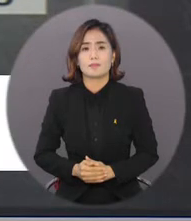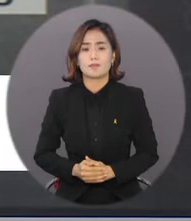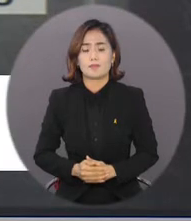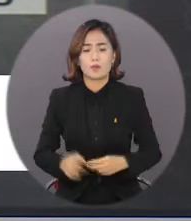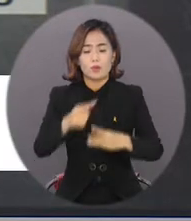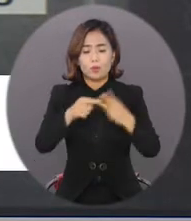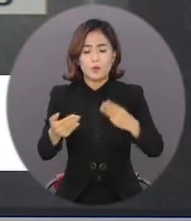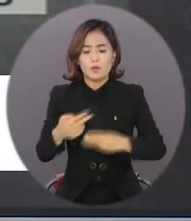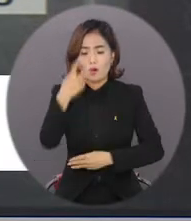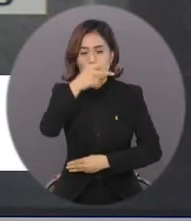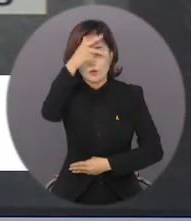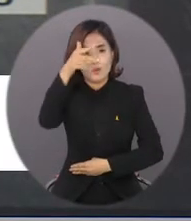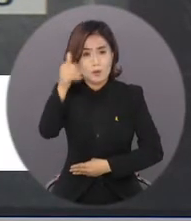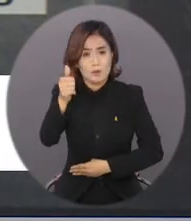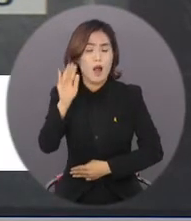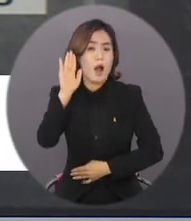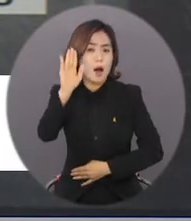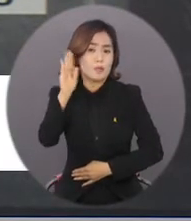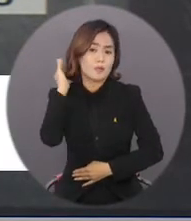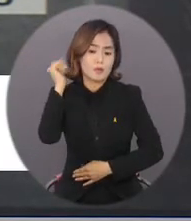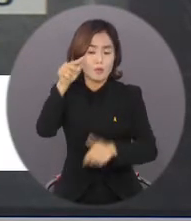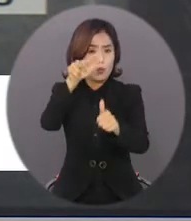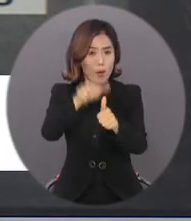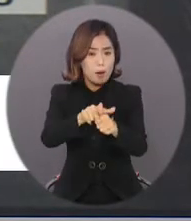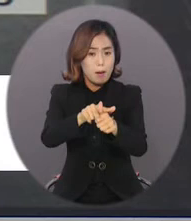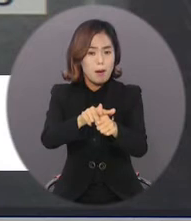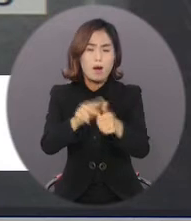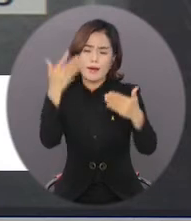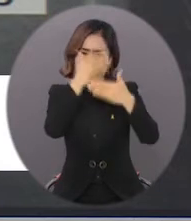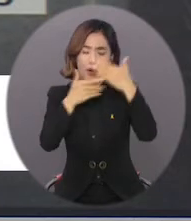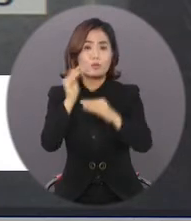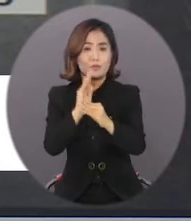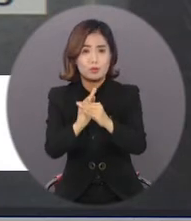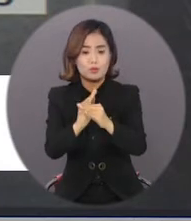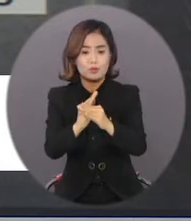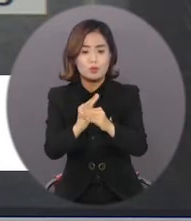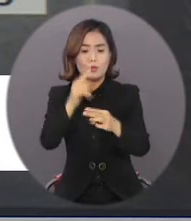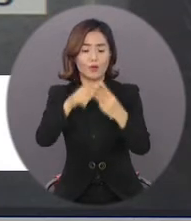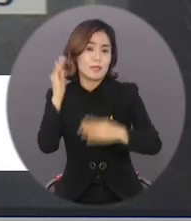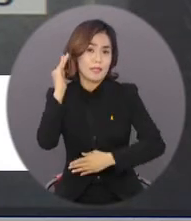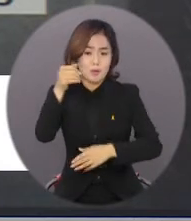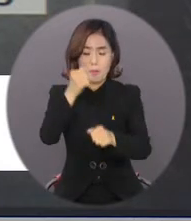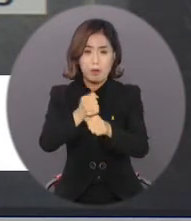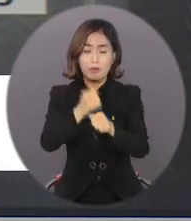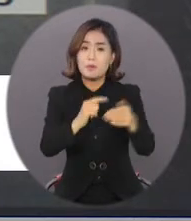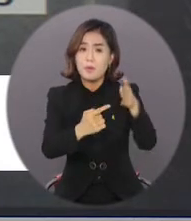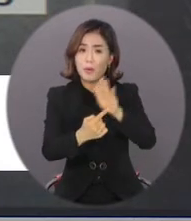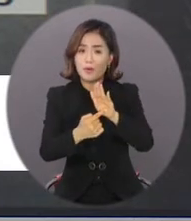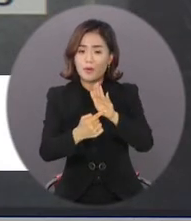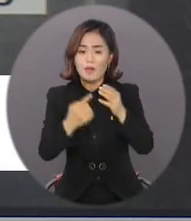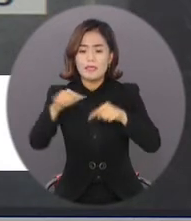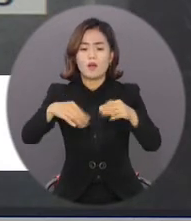윤석열 전 검찰총장이 차기 대선에 출마할지 아직은 불투명한데요. 윤석열 대통령 만들기를 표방한